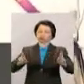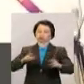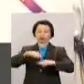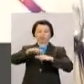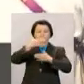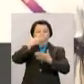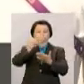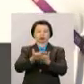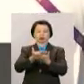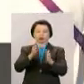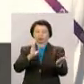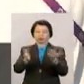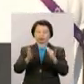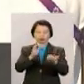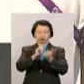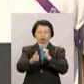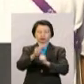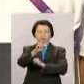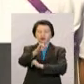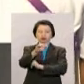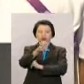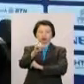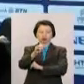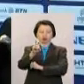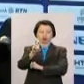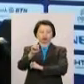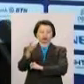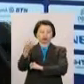baik berbanding temasya Rio 2016.